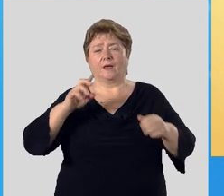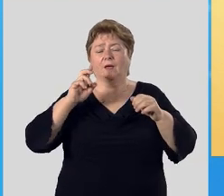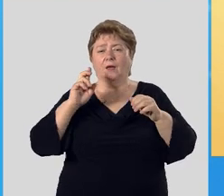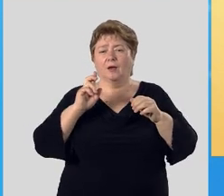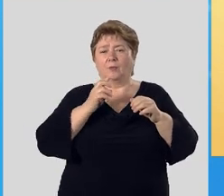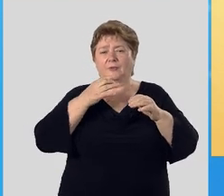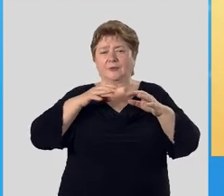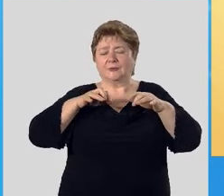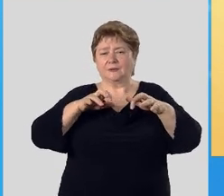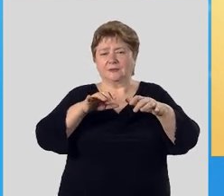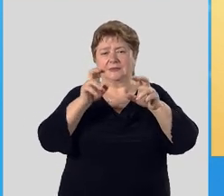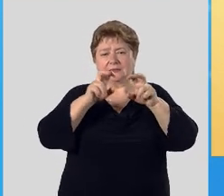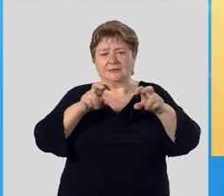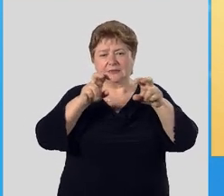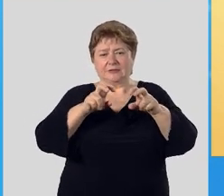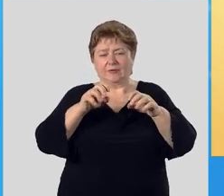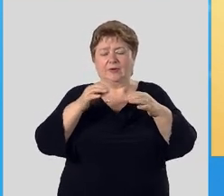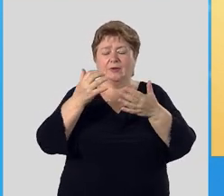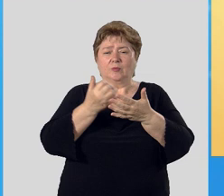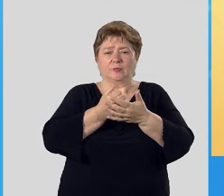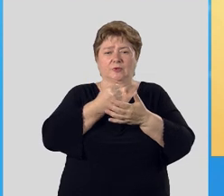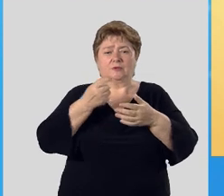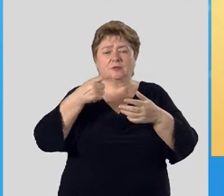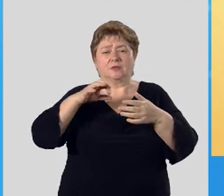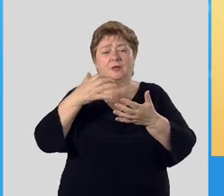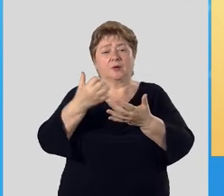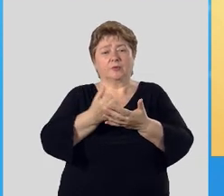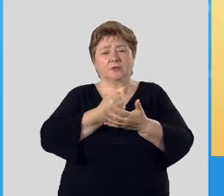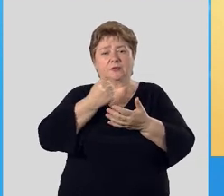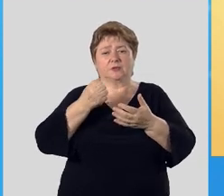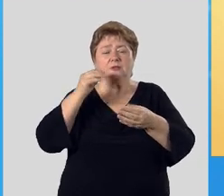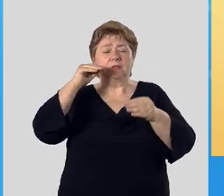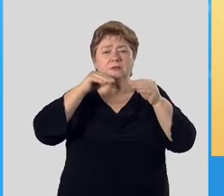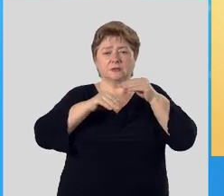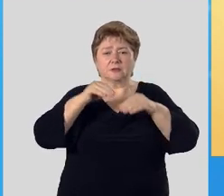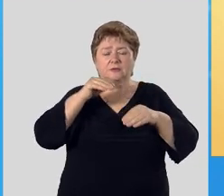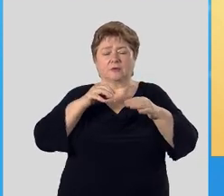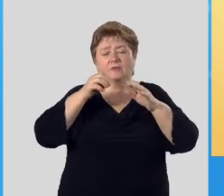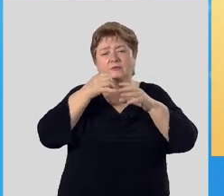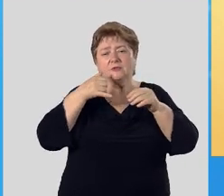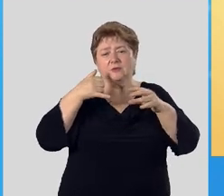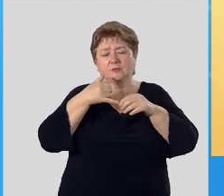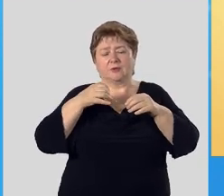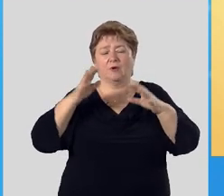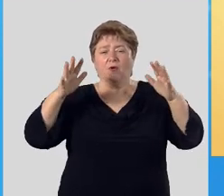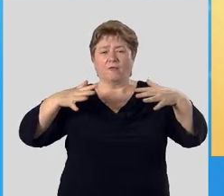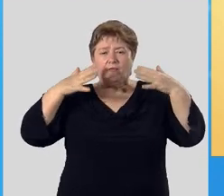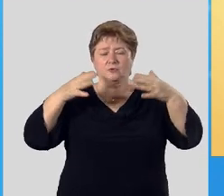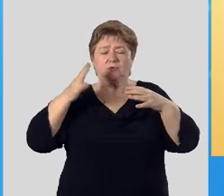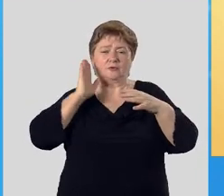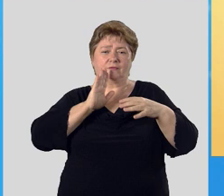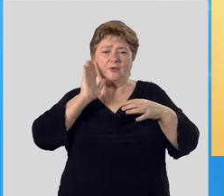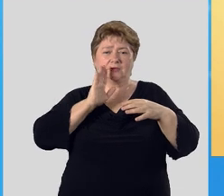бактериологические методы исследования применяются для определения содержания в почве воздухе